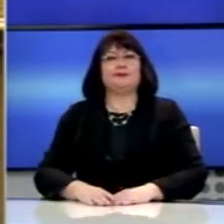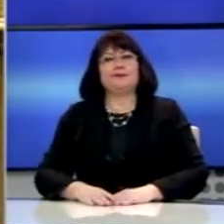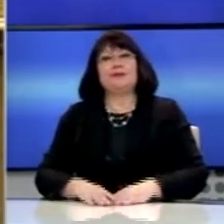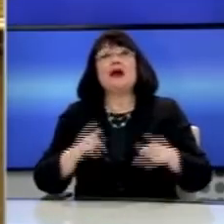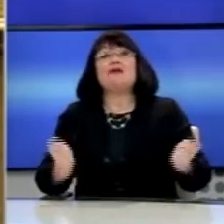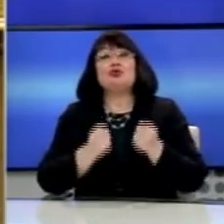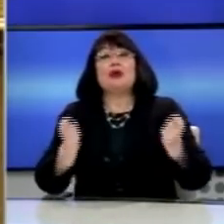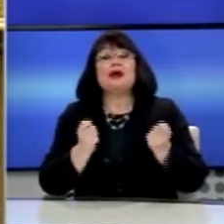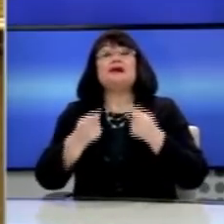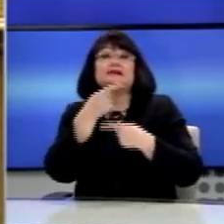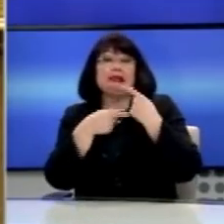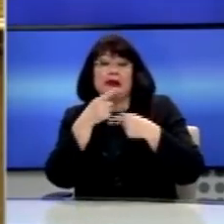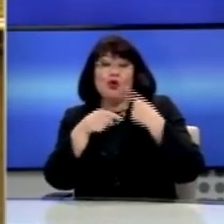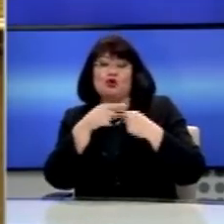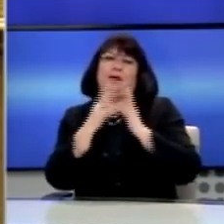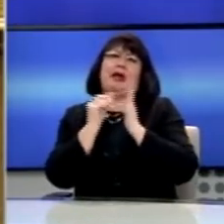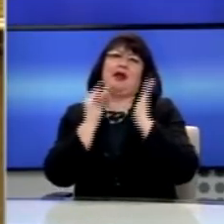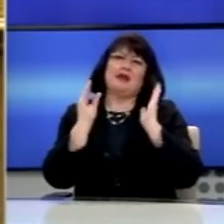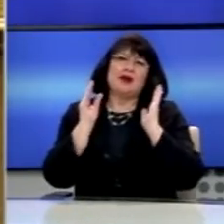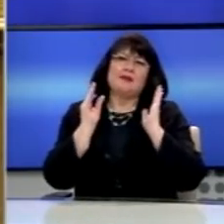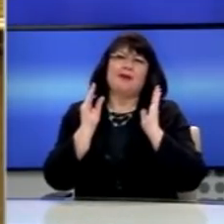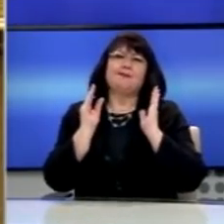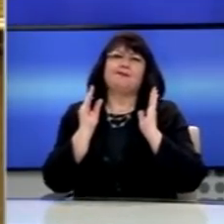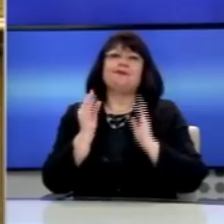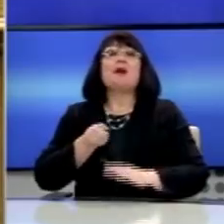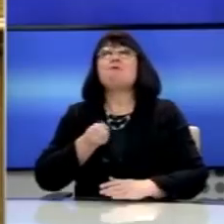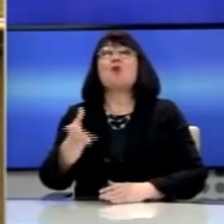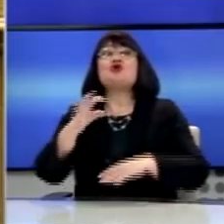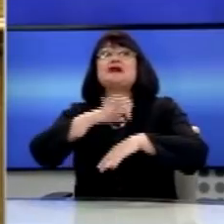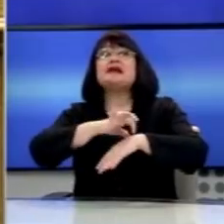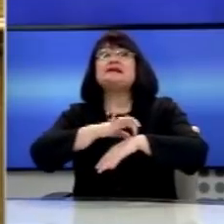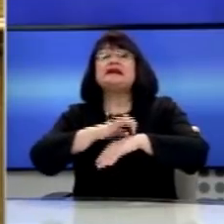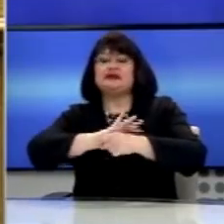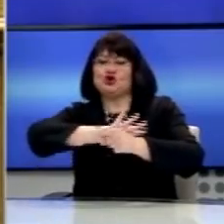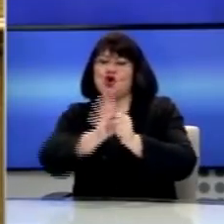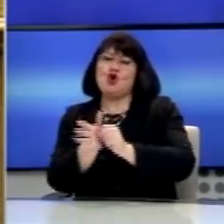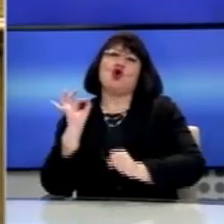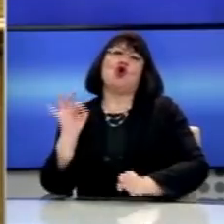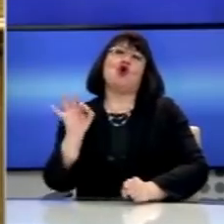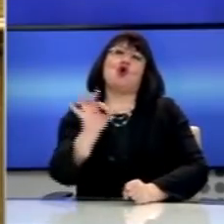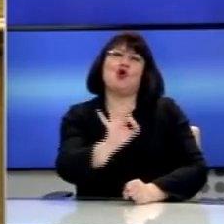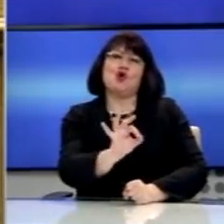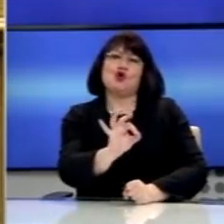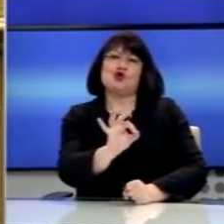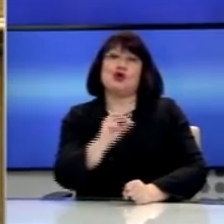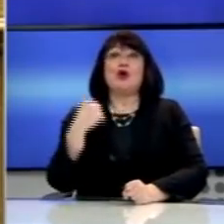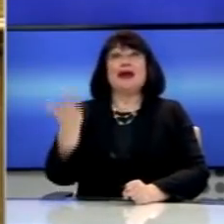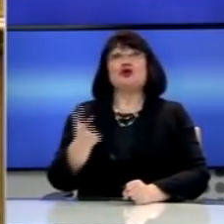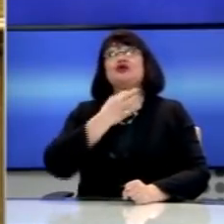κάνατε για να δικαιολογήσετε, για παράδειγμα, τον αριθμό των ασθενών με κορονοϊό που καταλήγουν εκτός